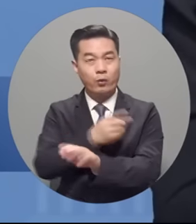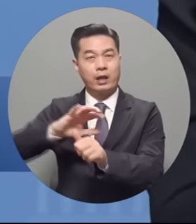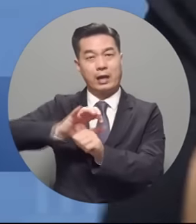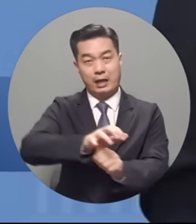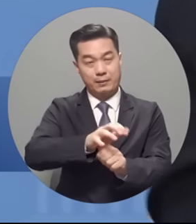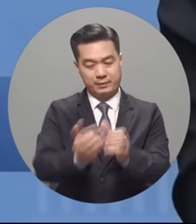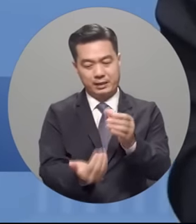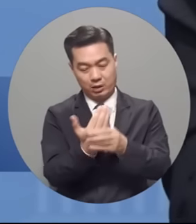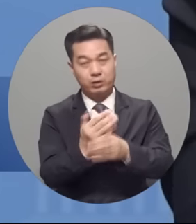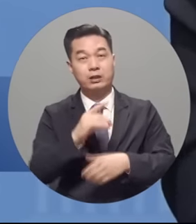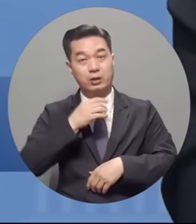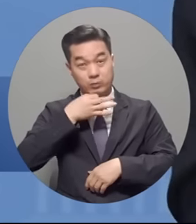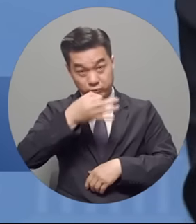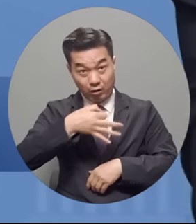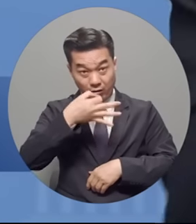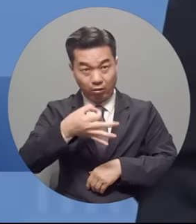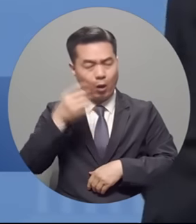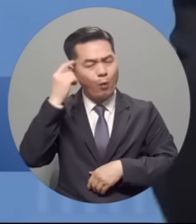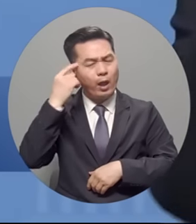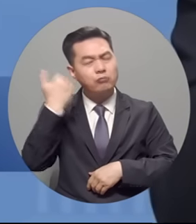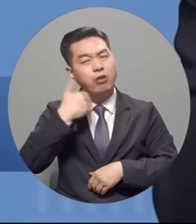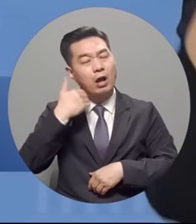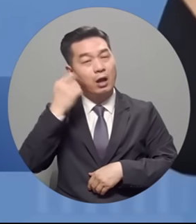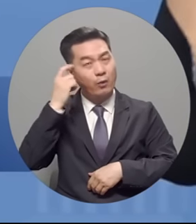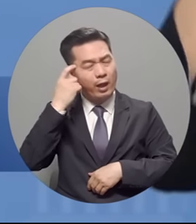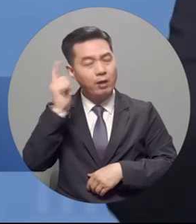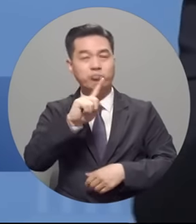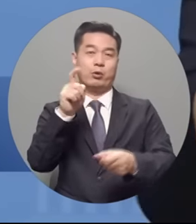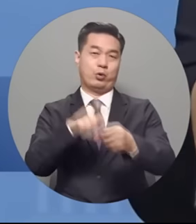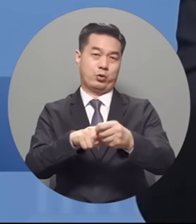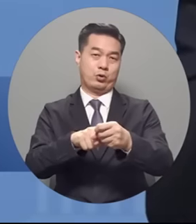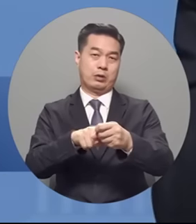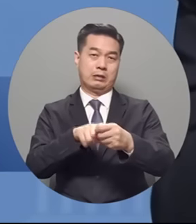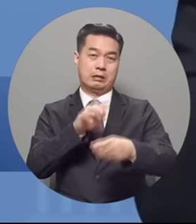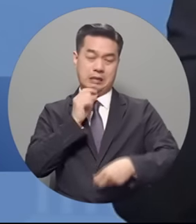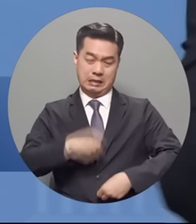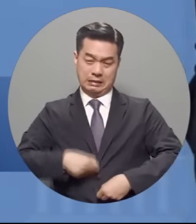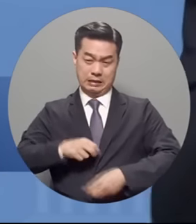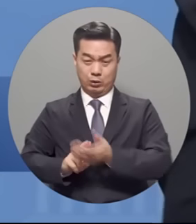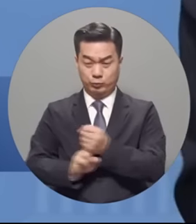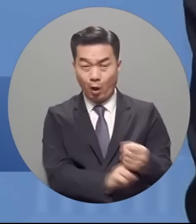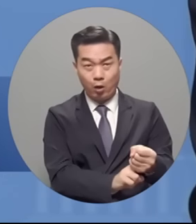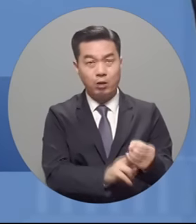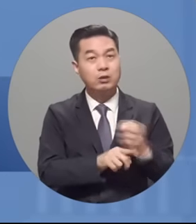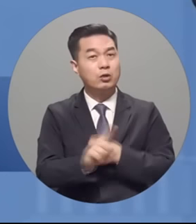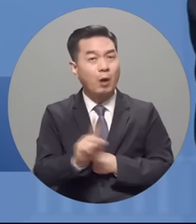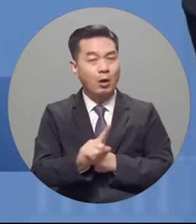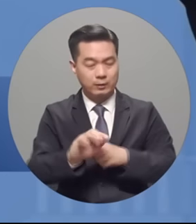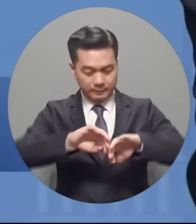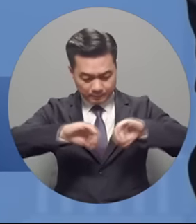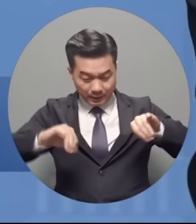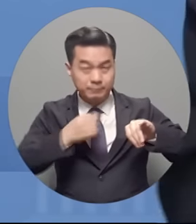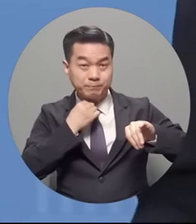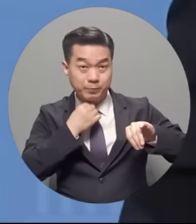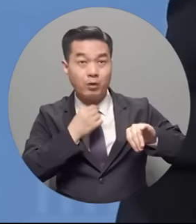부릅니다. 누가, 왜, 어떤 목적으로 진실을 숨기고 있는지를 밝히려고